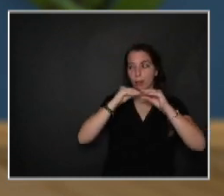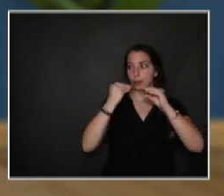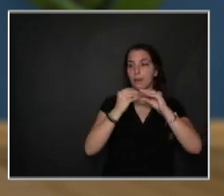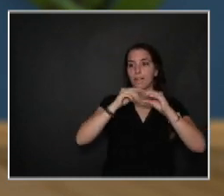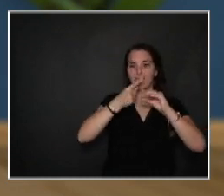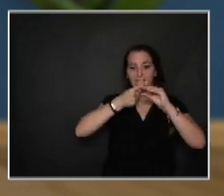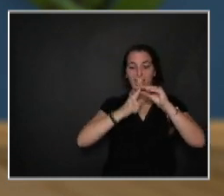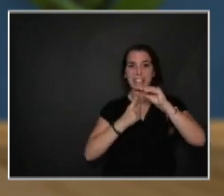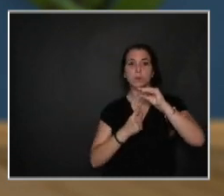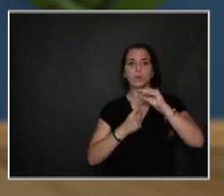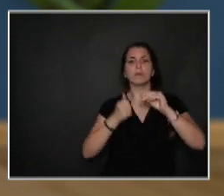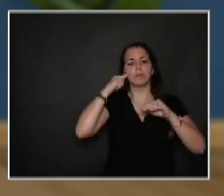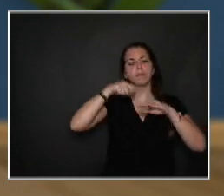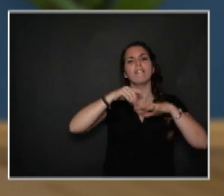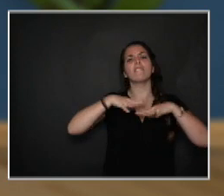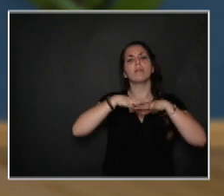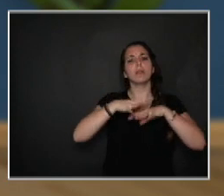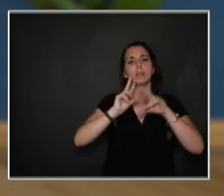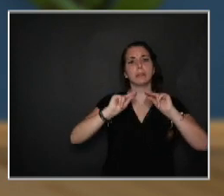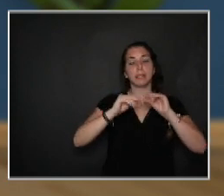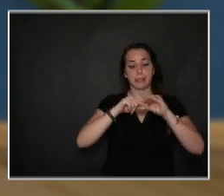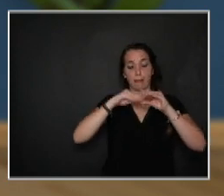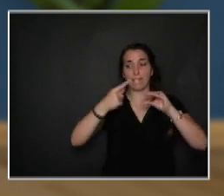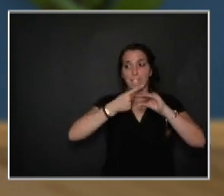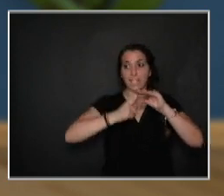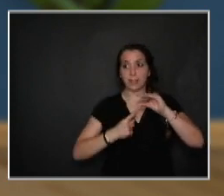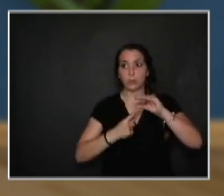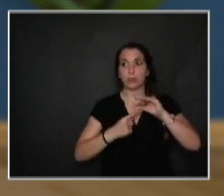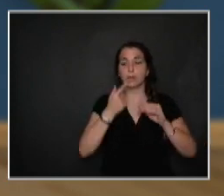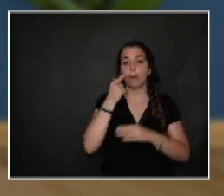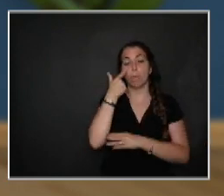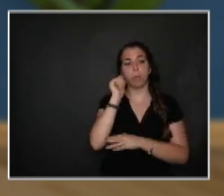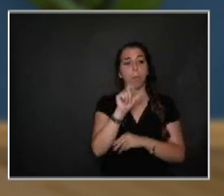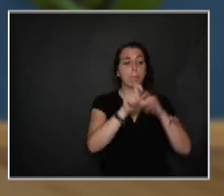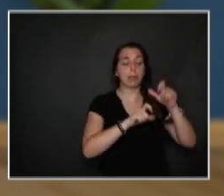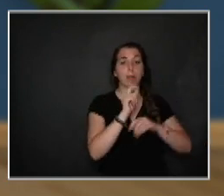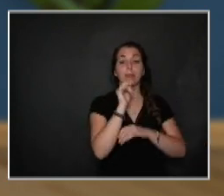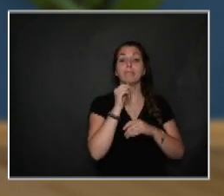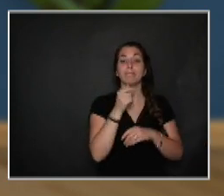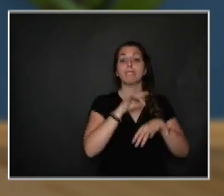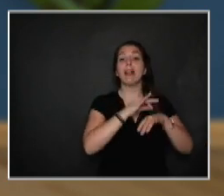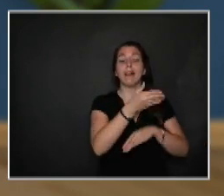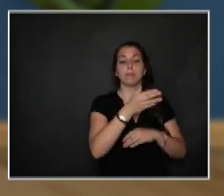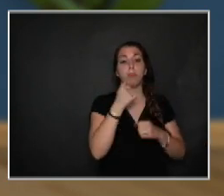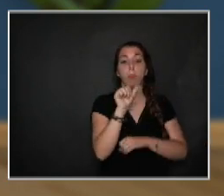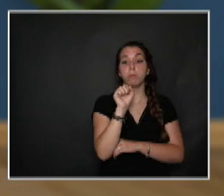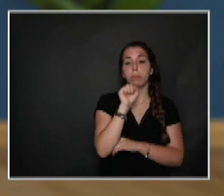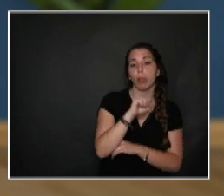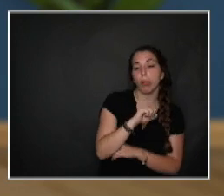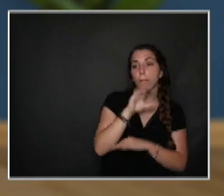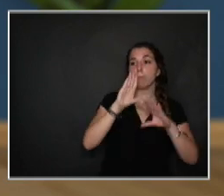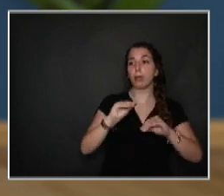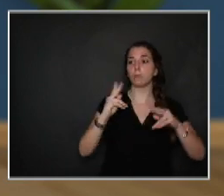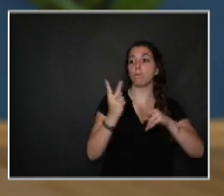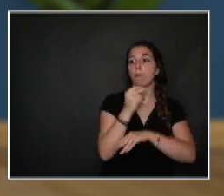vous ai parlé. Alors, quand on regarde le patient, on voit tout de suite qu'il se tient mal. C'est-à-dire qu'il est tout raide et parfois, il a